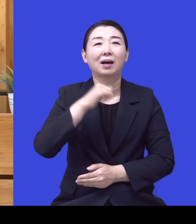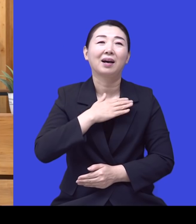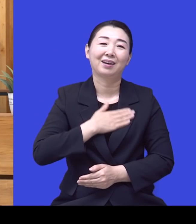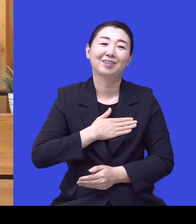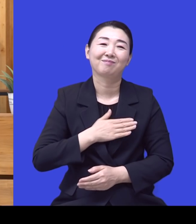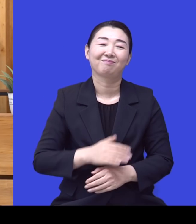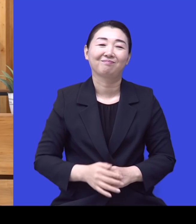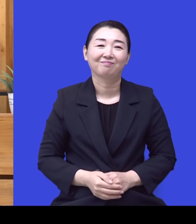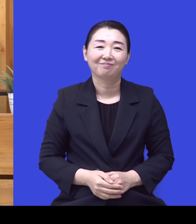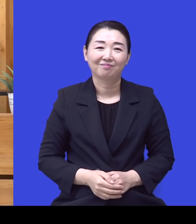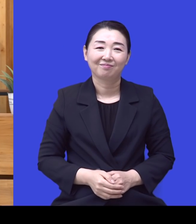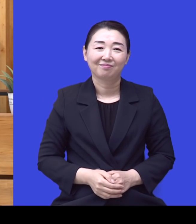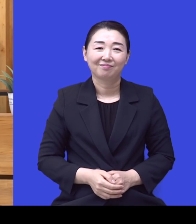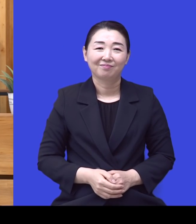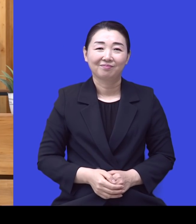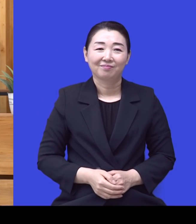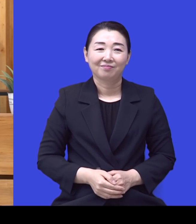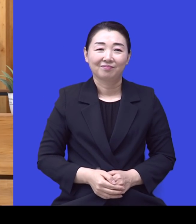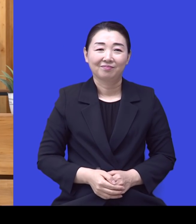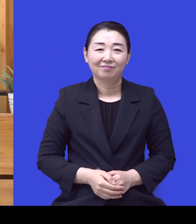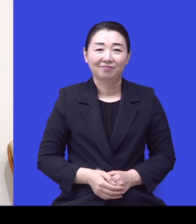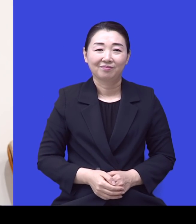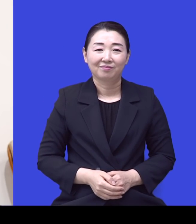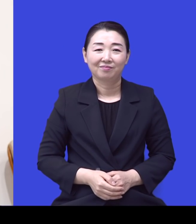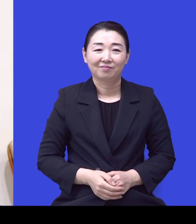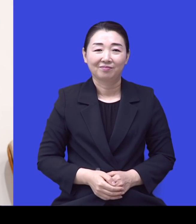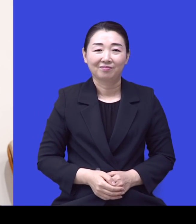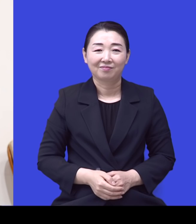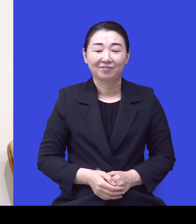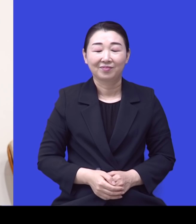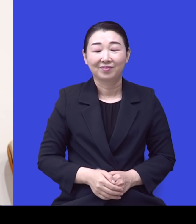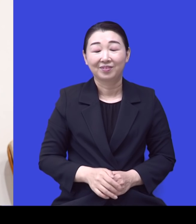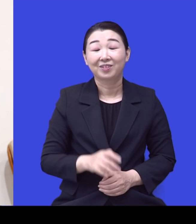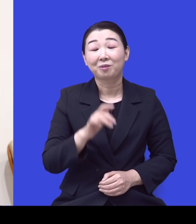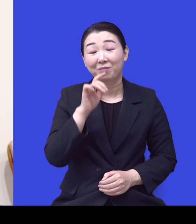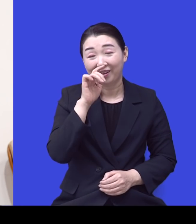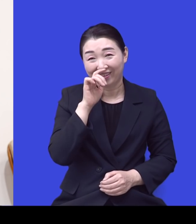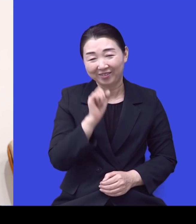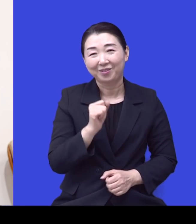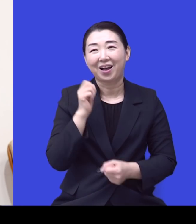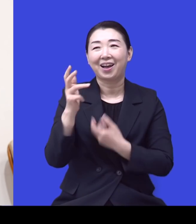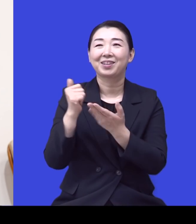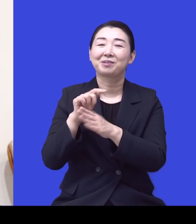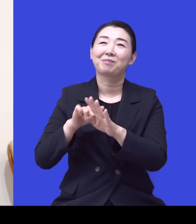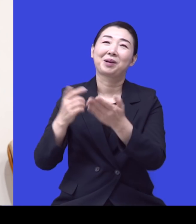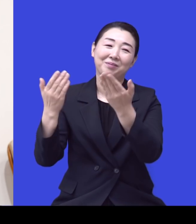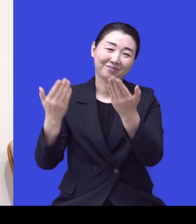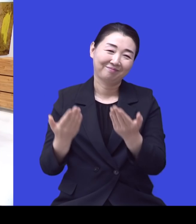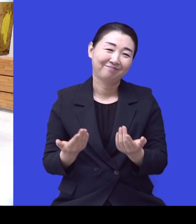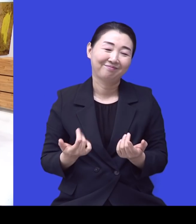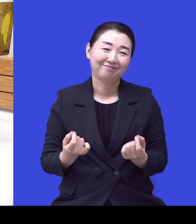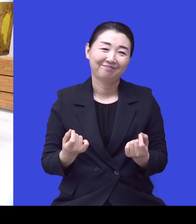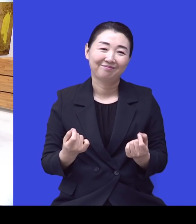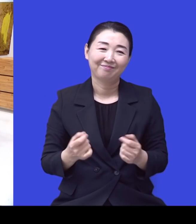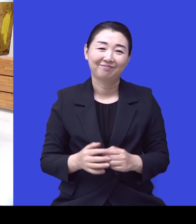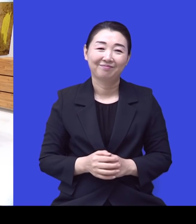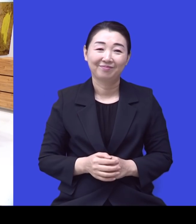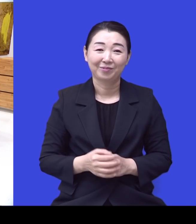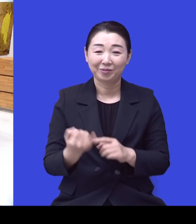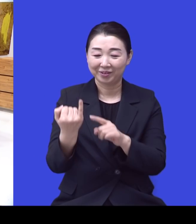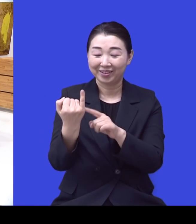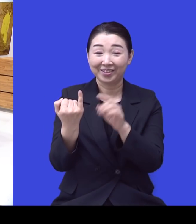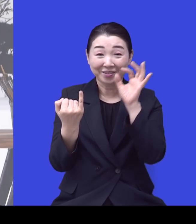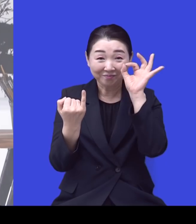예. 정말 너무 좋은 그런 하나님의 마음을 주셨던 것 같아요. 네. 연일 자매 오늘